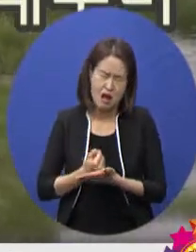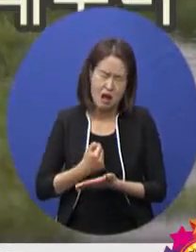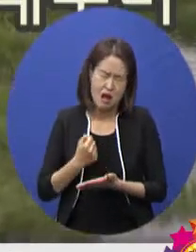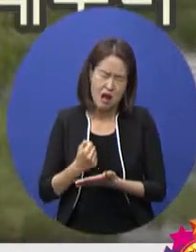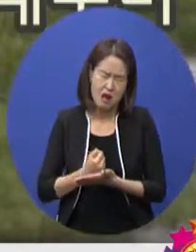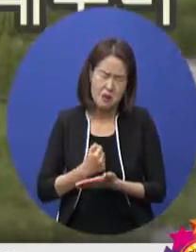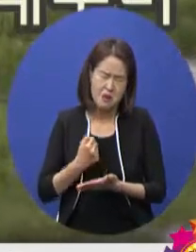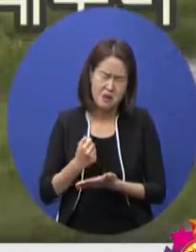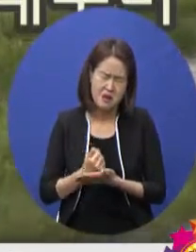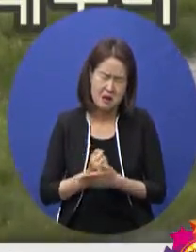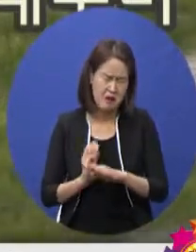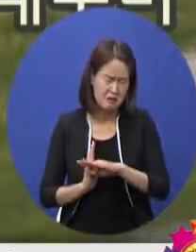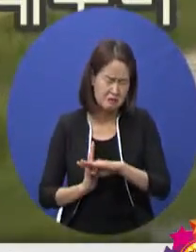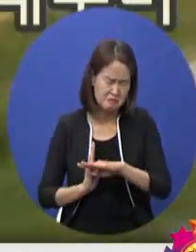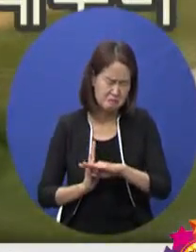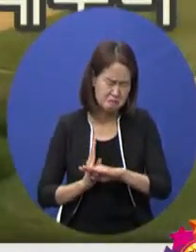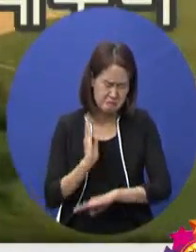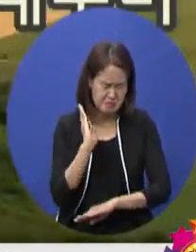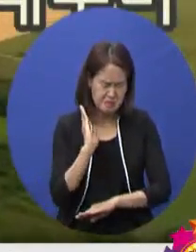너무나도 아쉬운